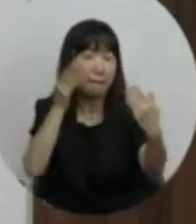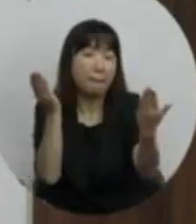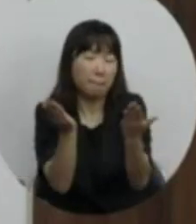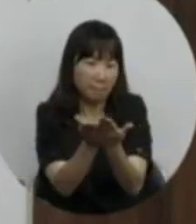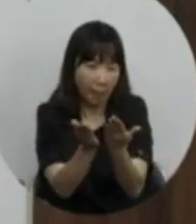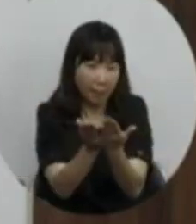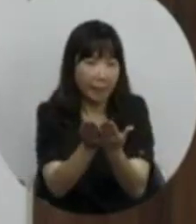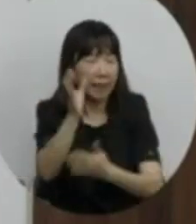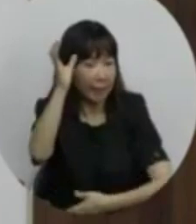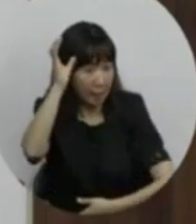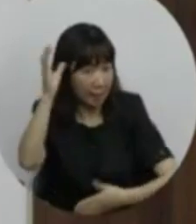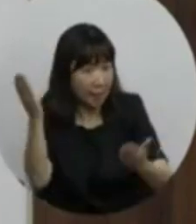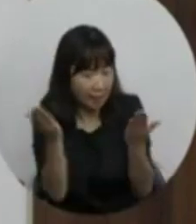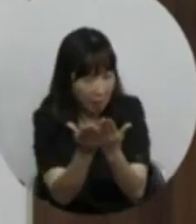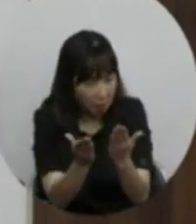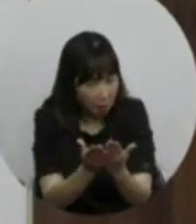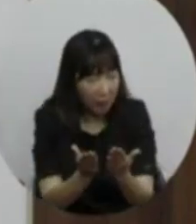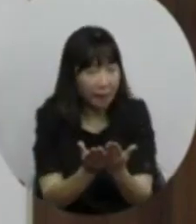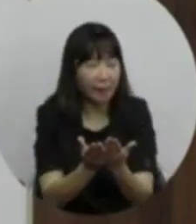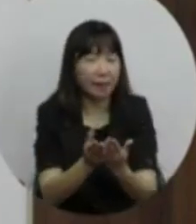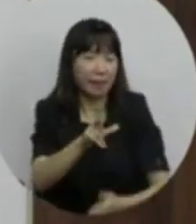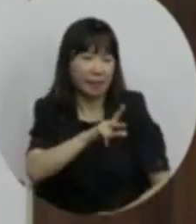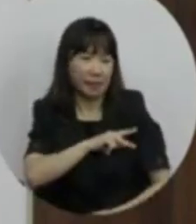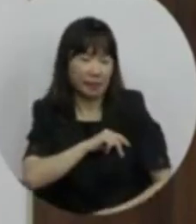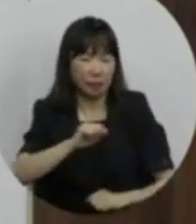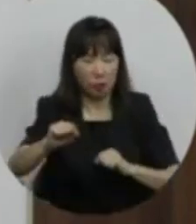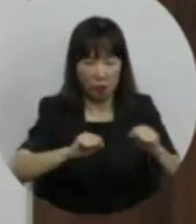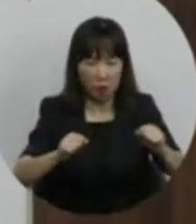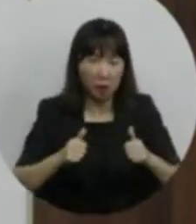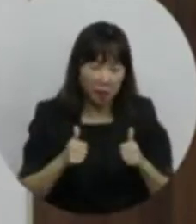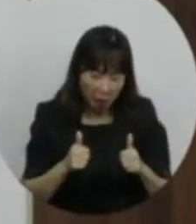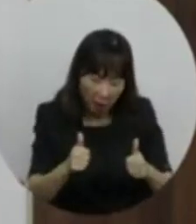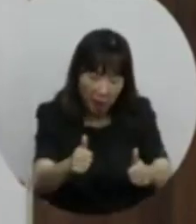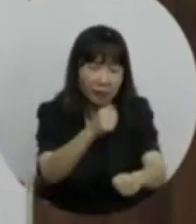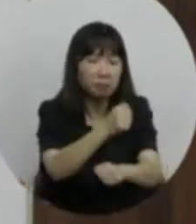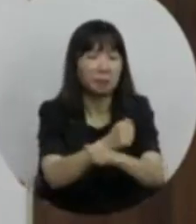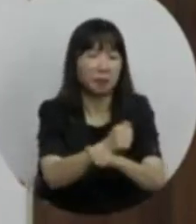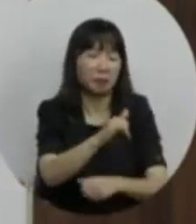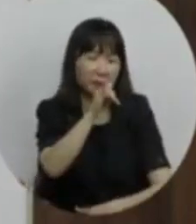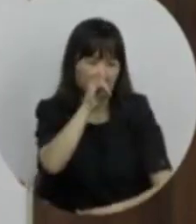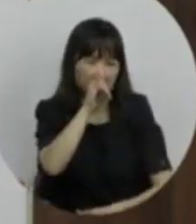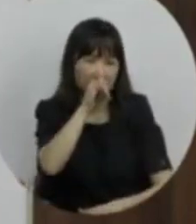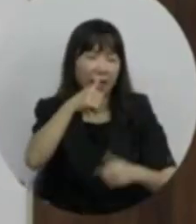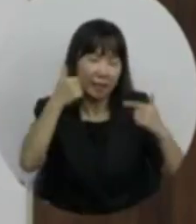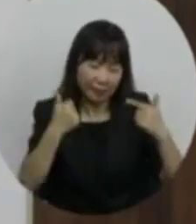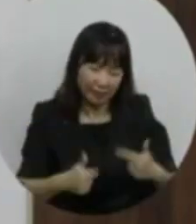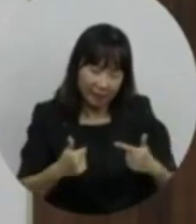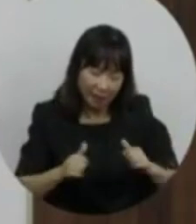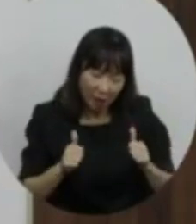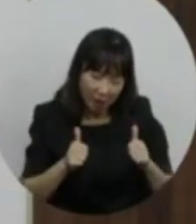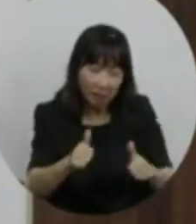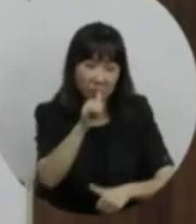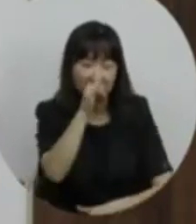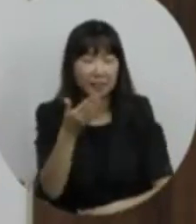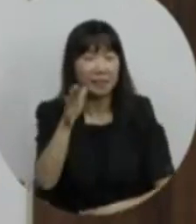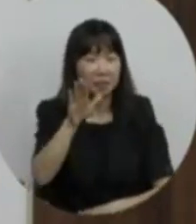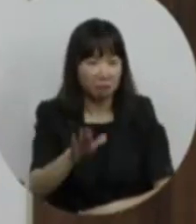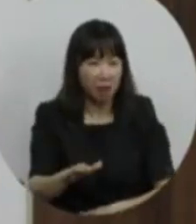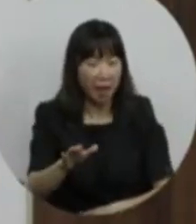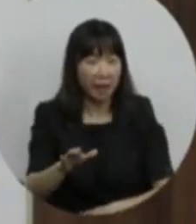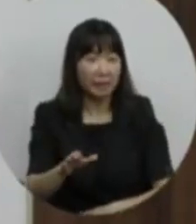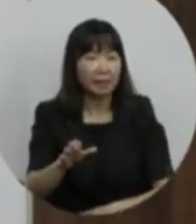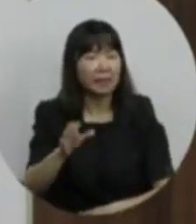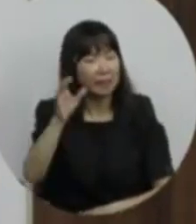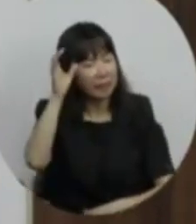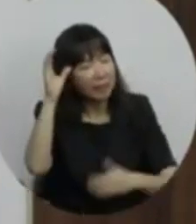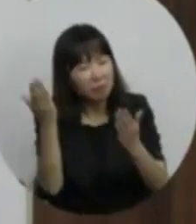기대에 부응할 수 있도록 의정활동에 매진해왔습니다. 매 순간 최선을 다했지만 시민 여러분의 기대에 부응하지